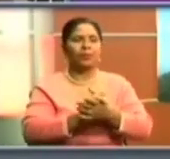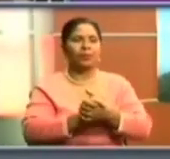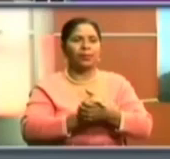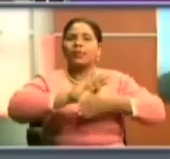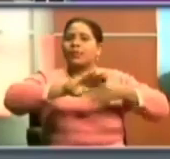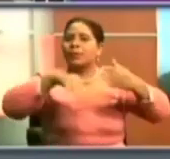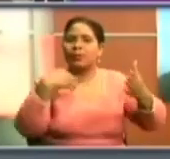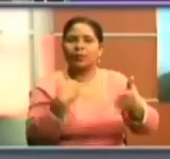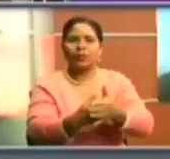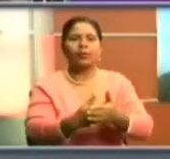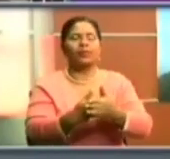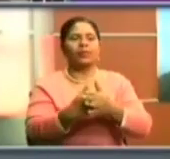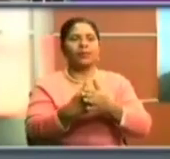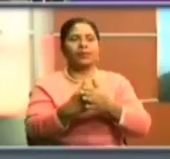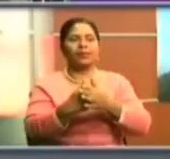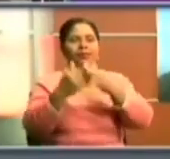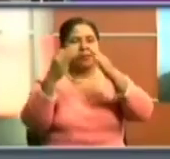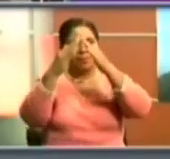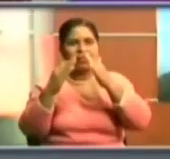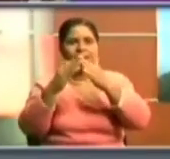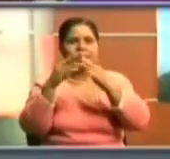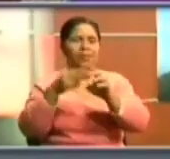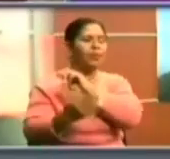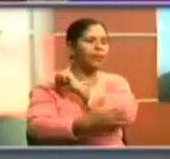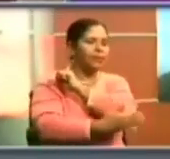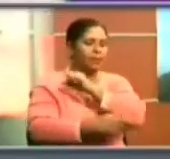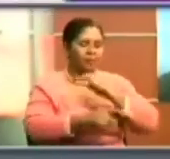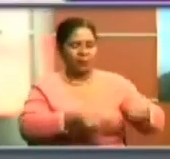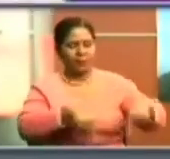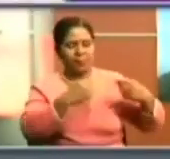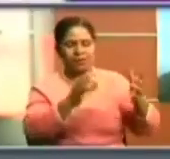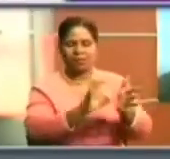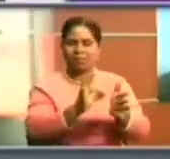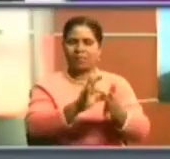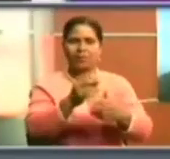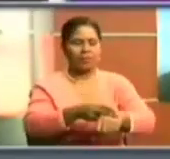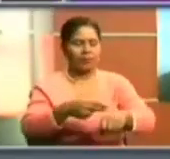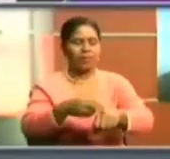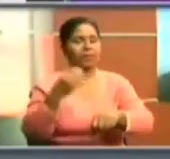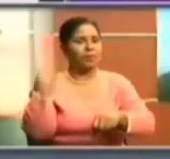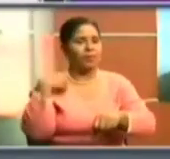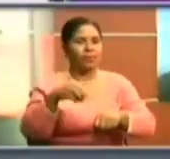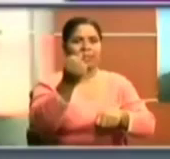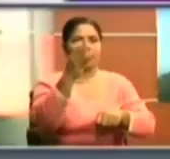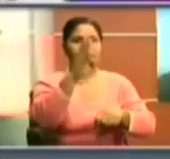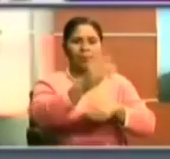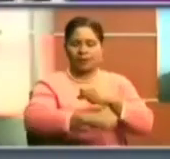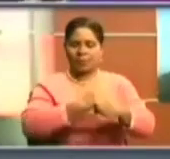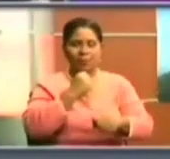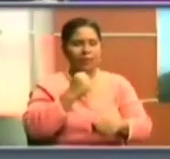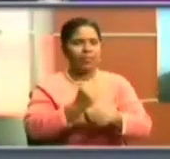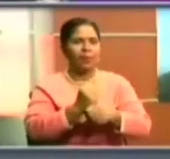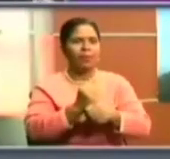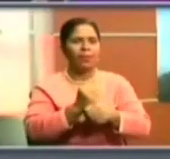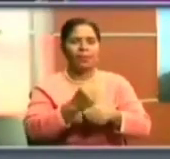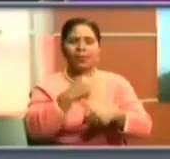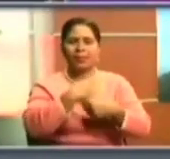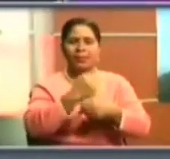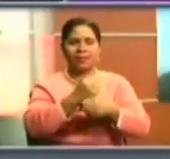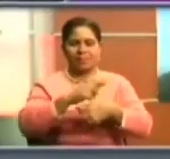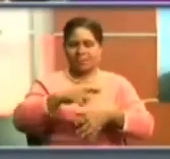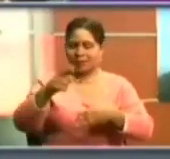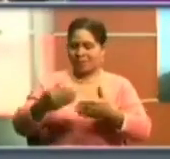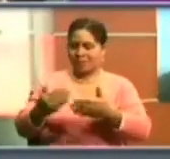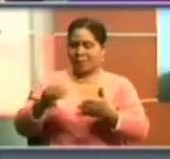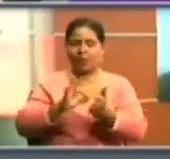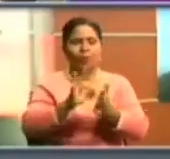tout ménage, tout logement qui est dans le pays. D'après données, Haïti a 14 l'année depuis qu'il a réalisé le dernier